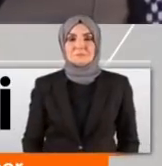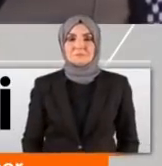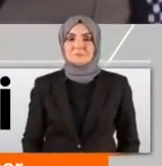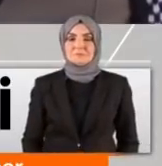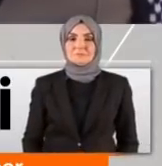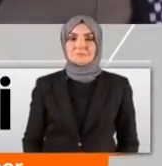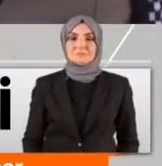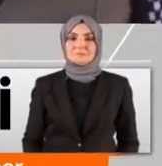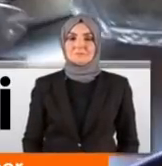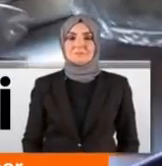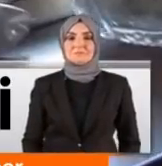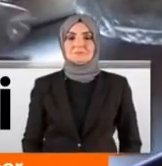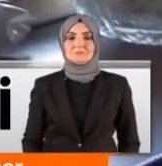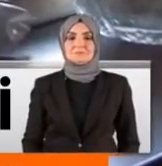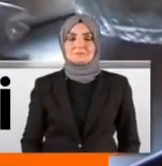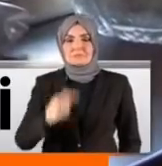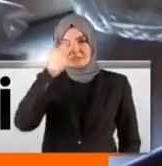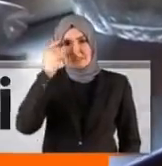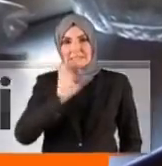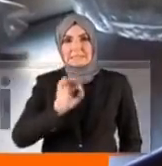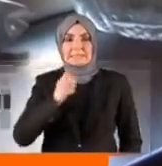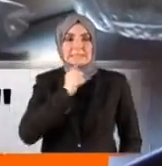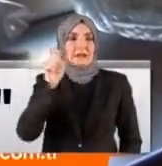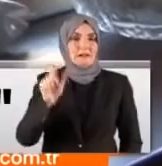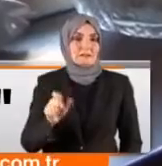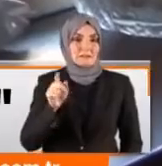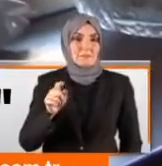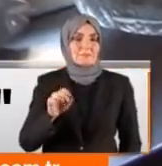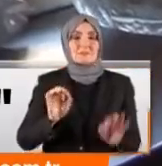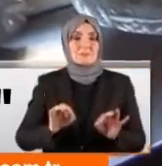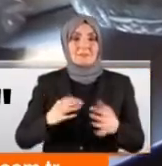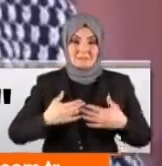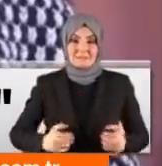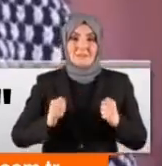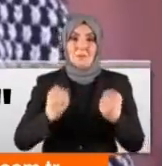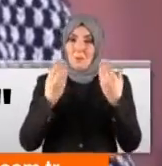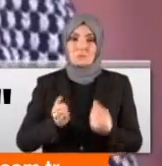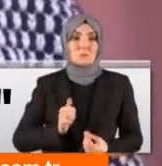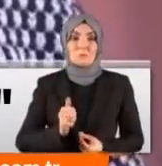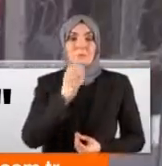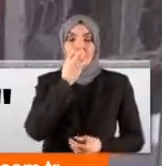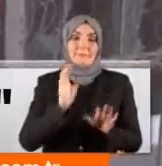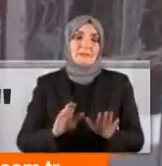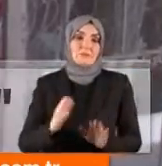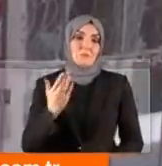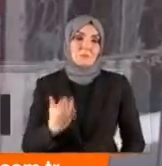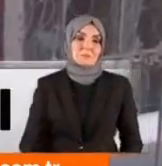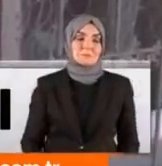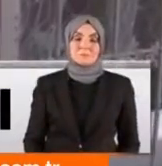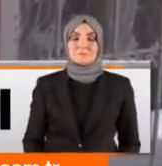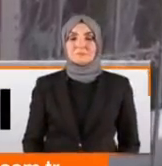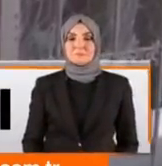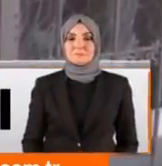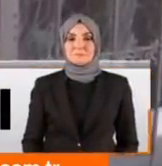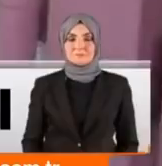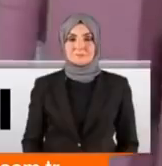benim telefonu yaklaşmak istemiyor tarihsiz adam şimdi sağlığına kavuşacağı günleri bekliyor devlet yetkililerinden Allah rızası için